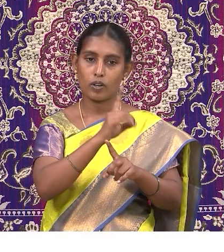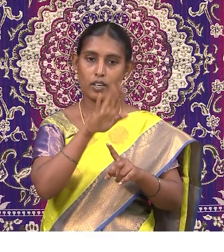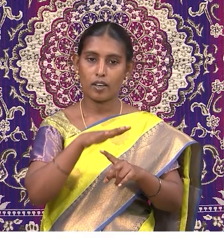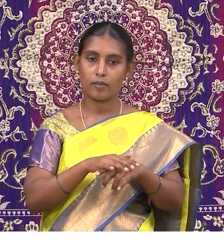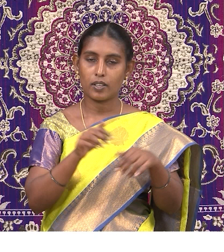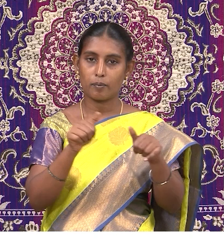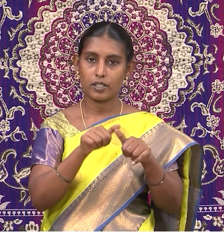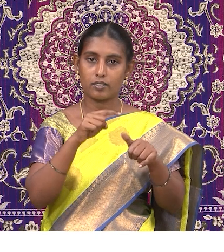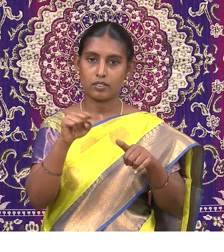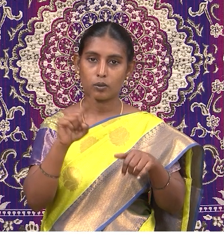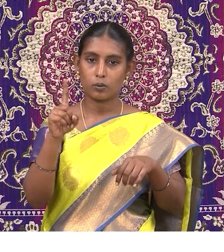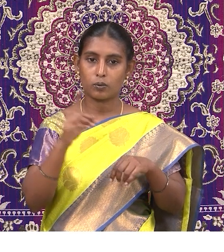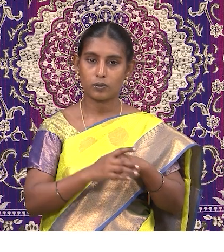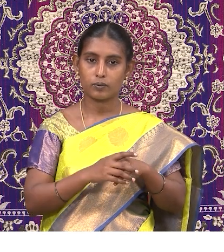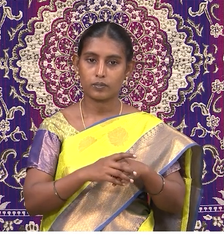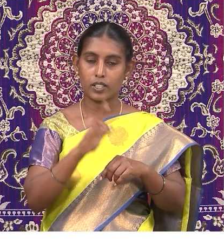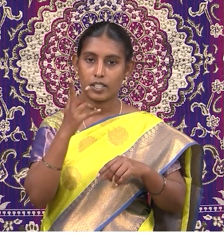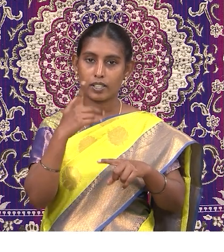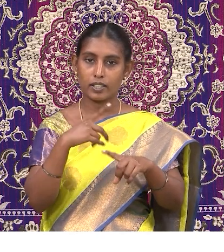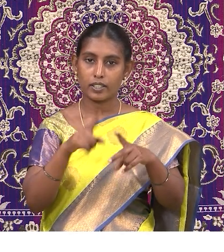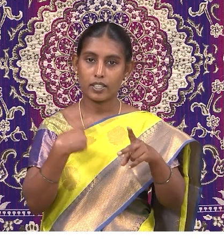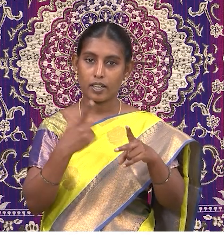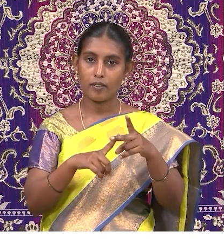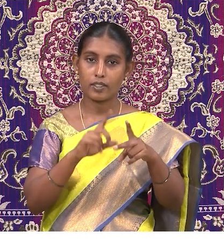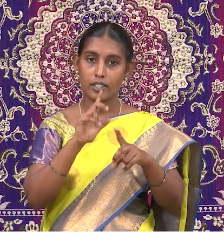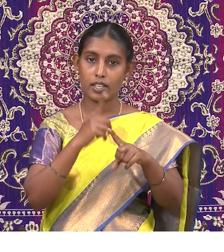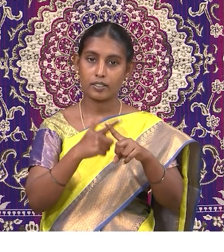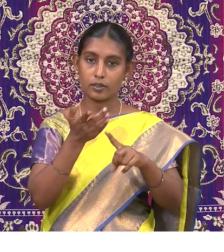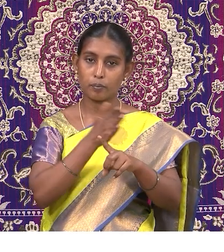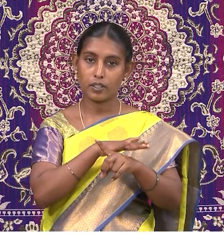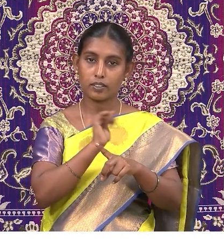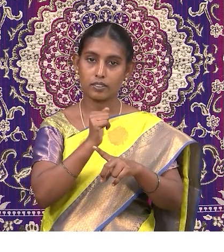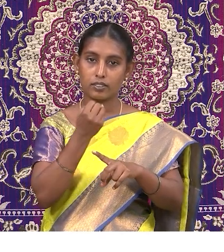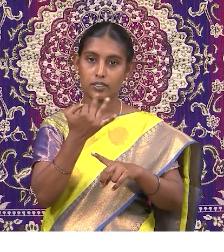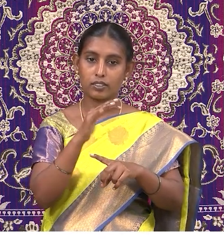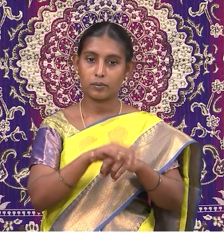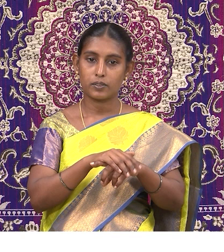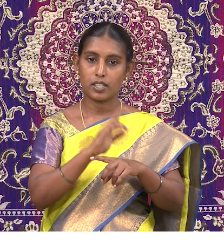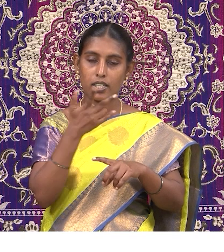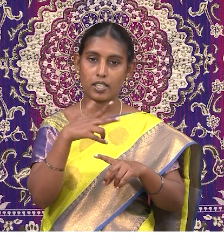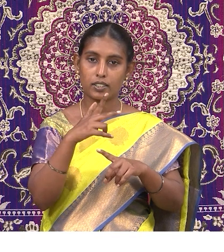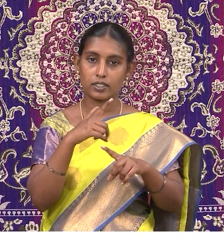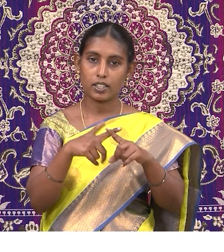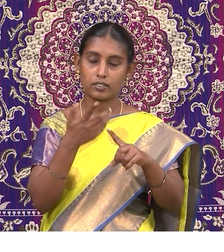a=1. அடுத்து எக்ஸுக்கு பக்கத்தில் என்ன எண் இருக்குது அங்கே, 8, அது எக்ஸின் கெழு,